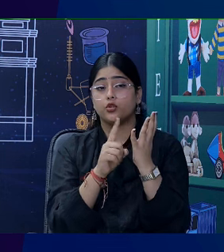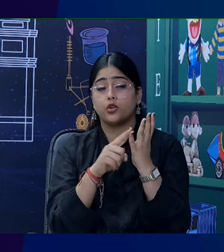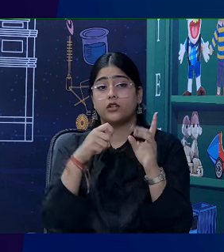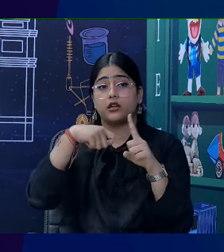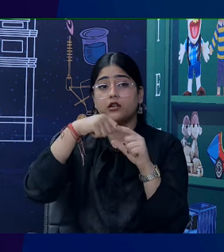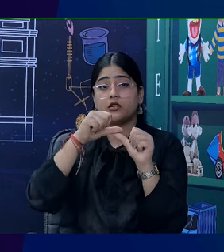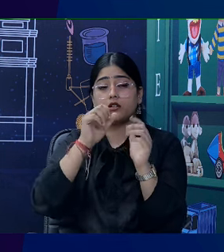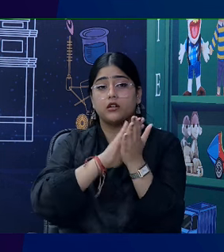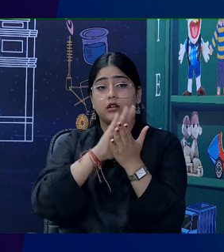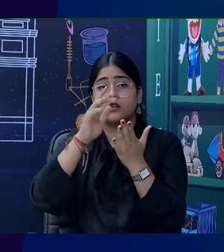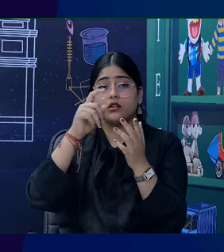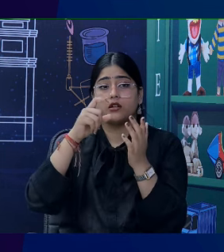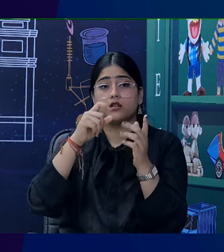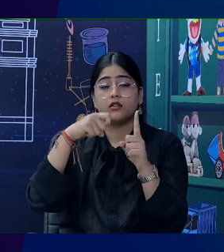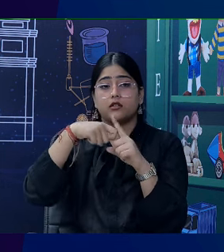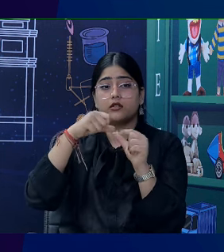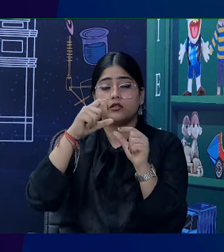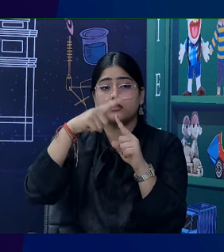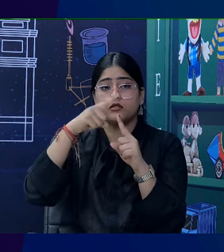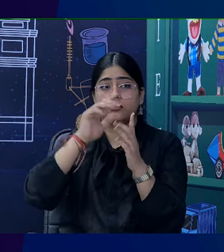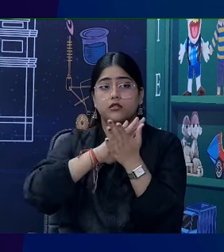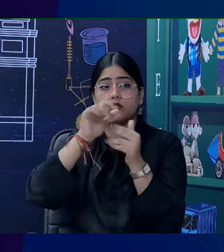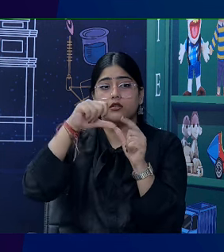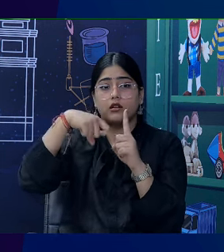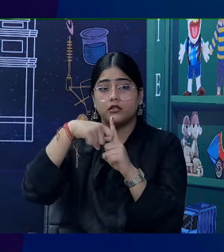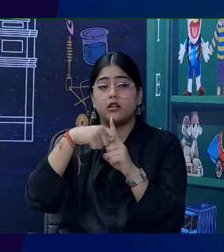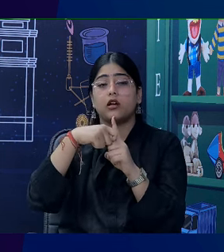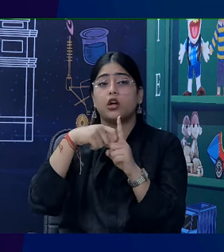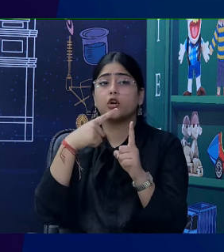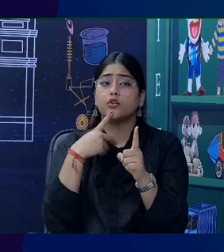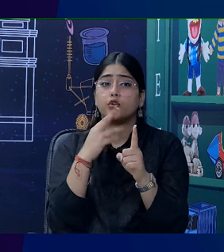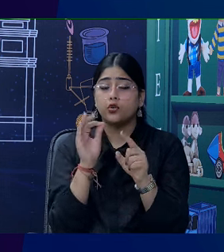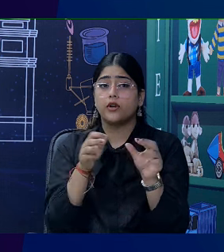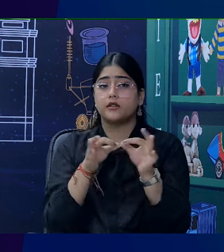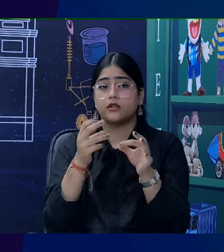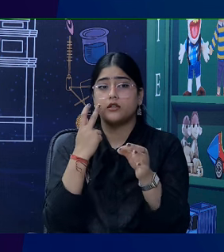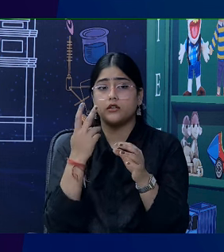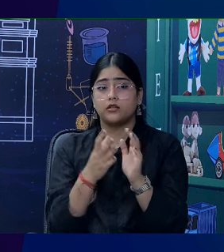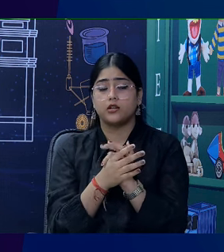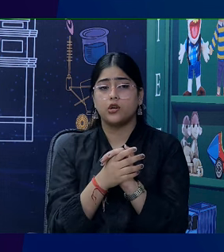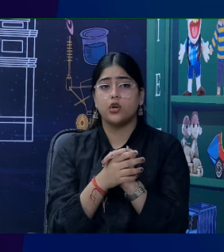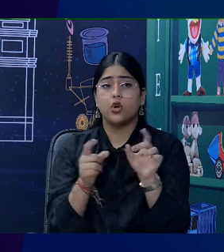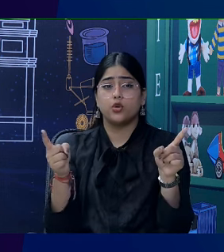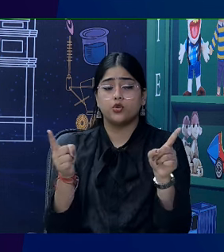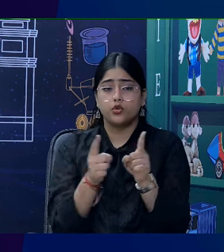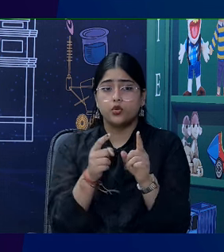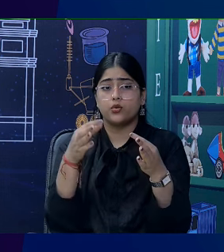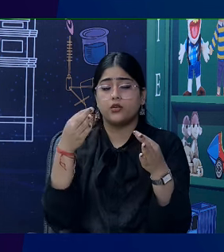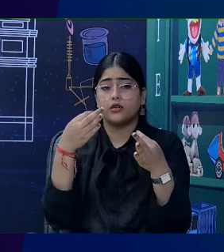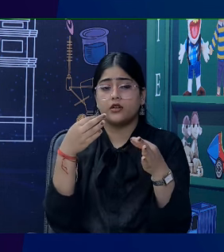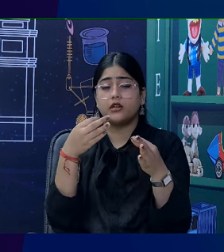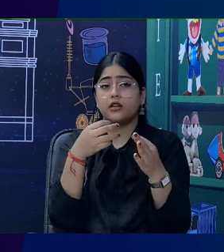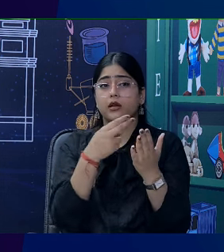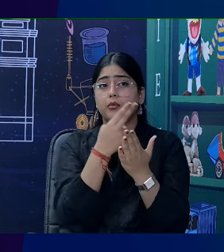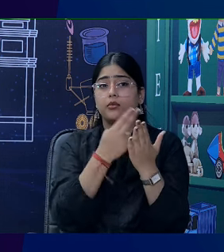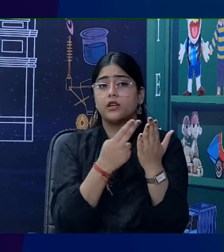निकला है कहानी कथा या कविता और पांचवा छोटे आकार के चित्रों को क्या कहा जाता है जी हां और इसी